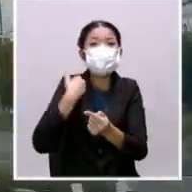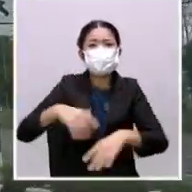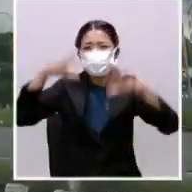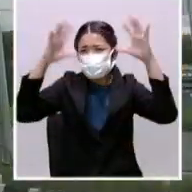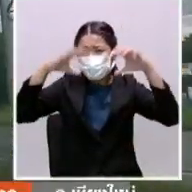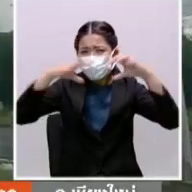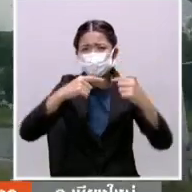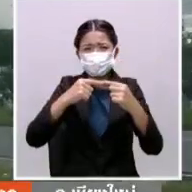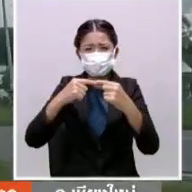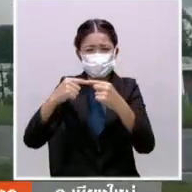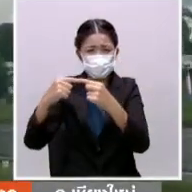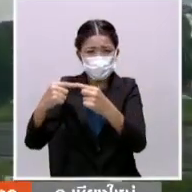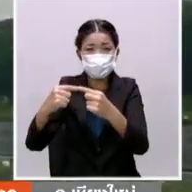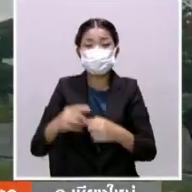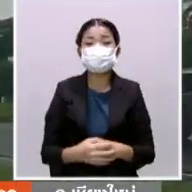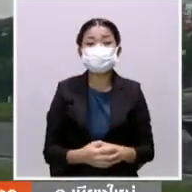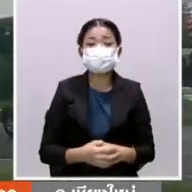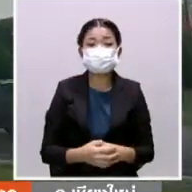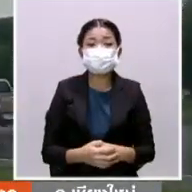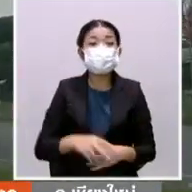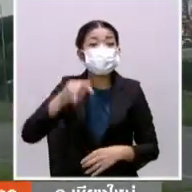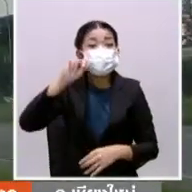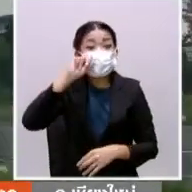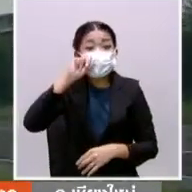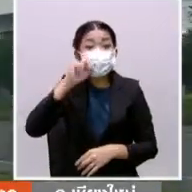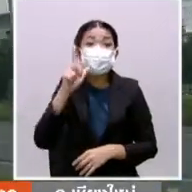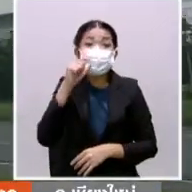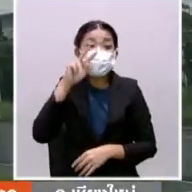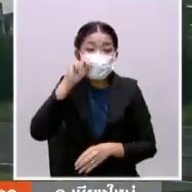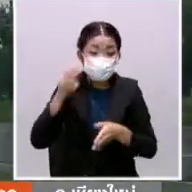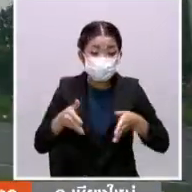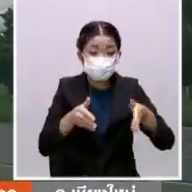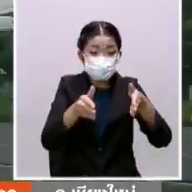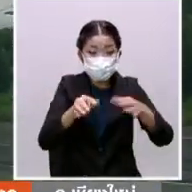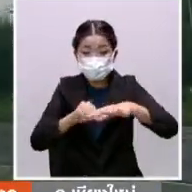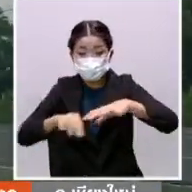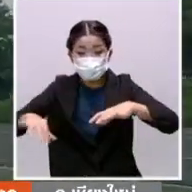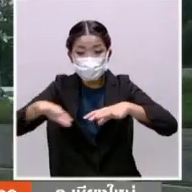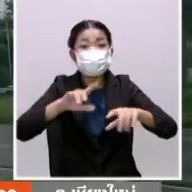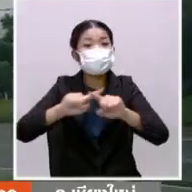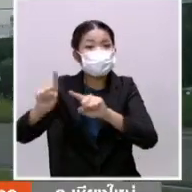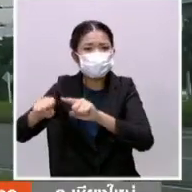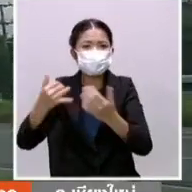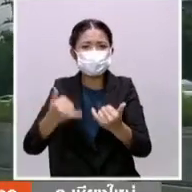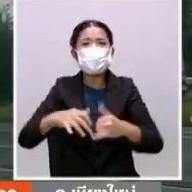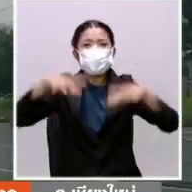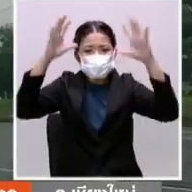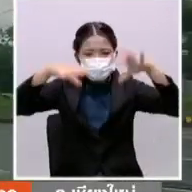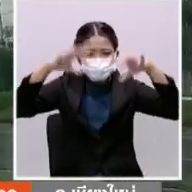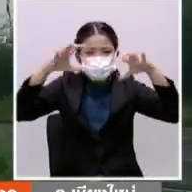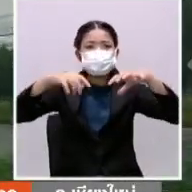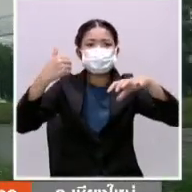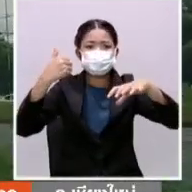าณฝนสะสมต่อเนื่องค่ะประกอบกับสถานการณ์น้ำในลำน้ำและแหล่งน้ำตามธรรมชาติบางพื้นที่ยังมีฝนต